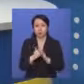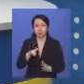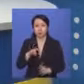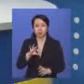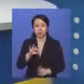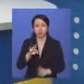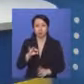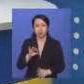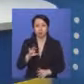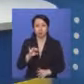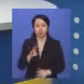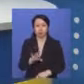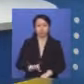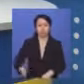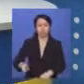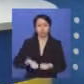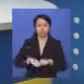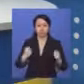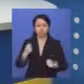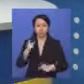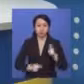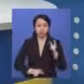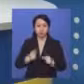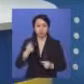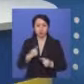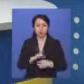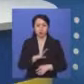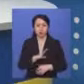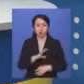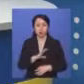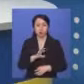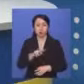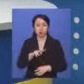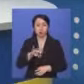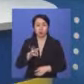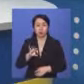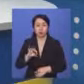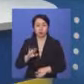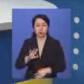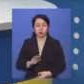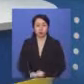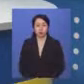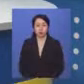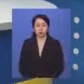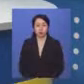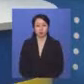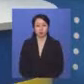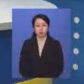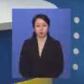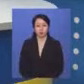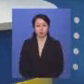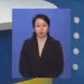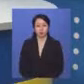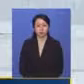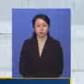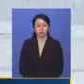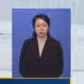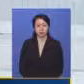Чапаево в Кызылжарском районе. На открытии новой молочно-товарной фермы побывал глава региона Кумар Аксакалов и наша съемочная